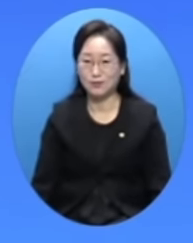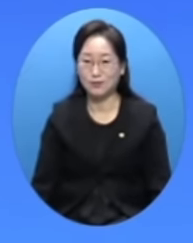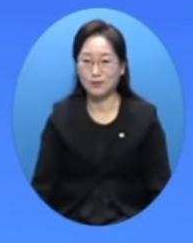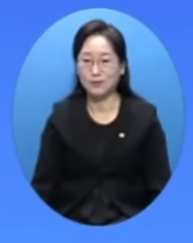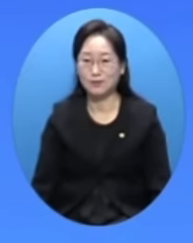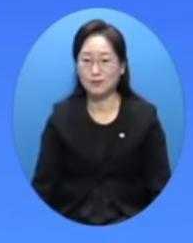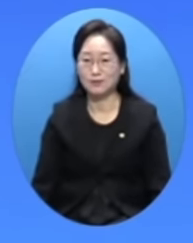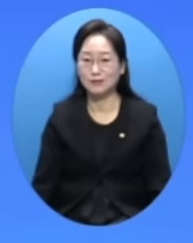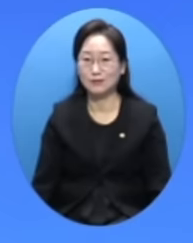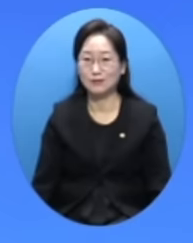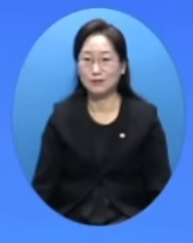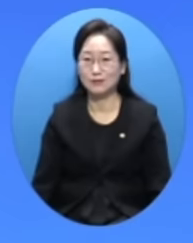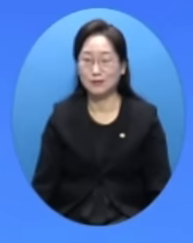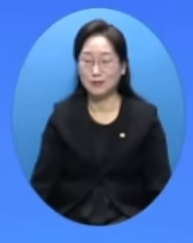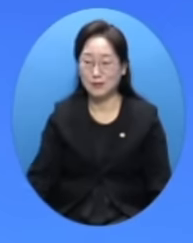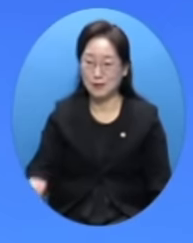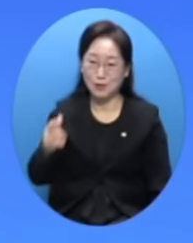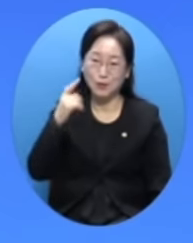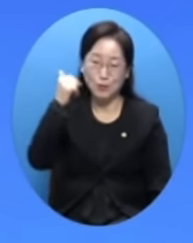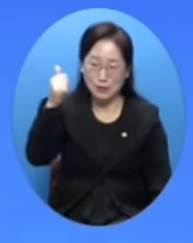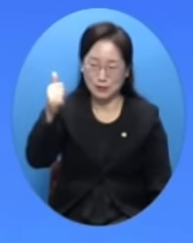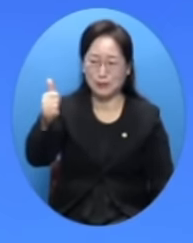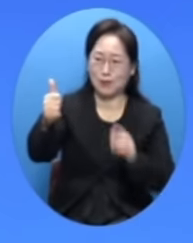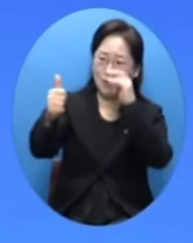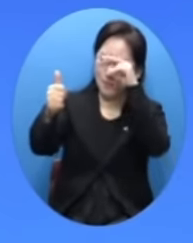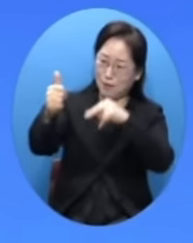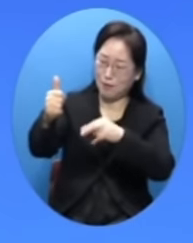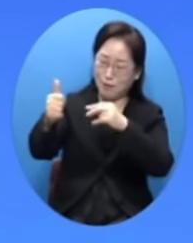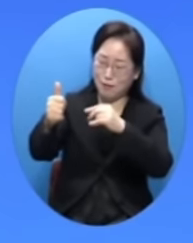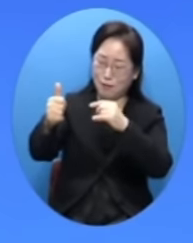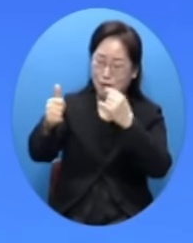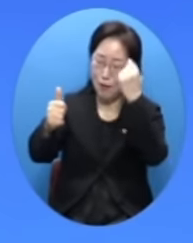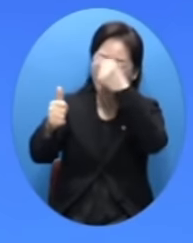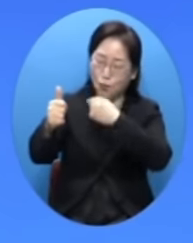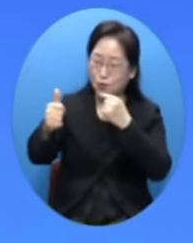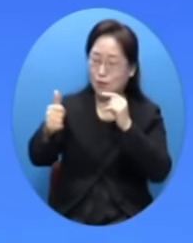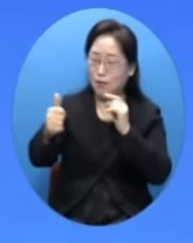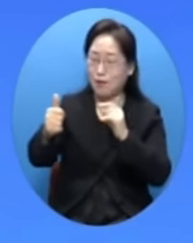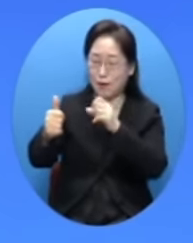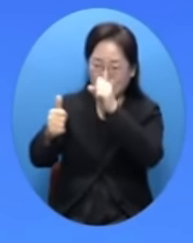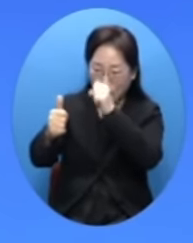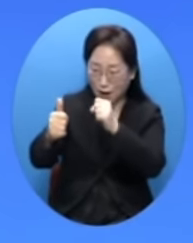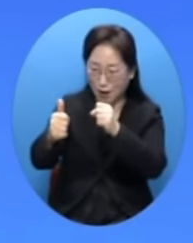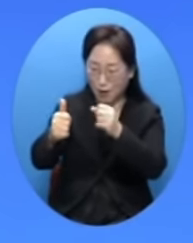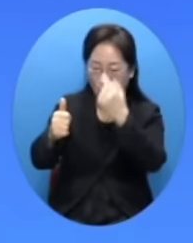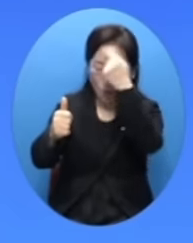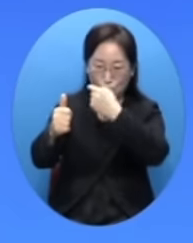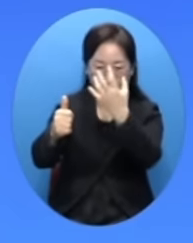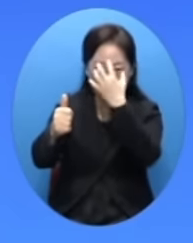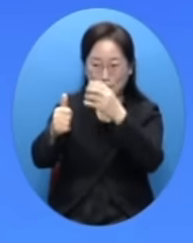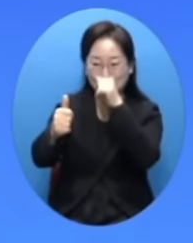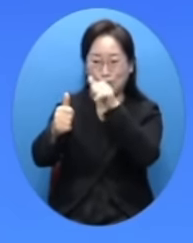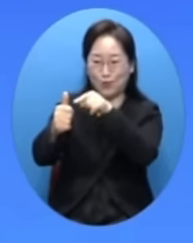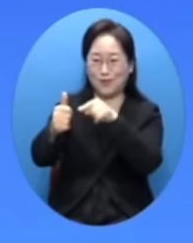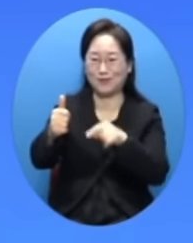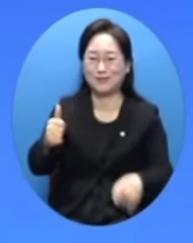받았습니다 절 칭찬해 주려 그러지 목사 얼굴는 착하다고 써 있네요 그러더라고요